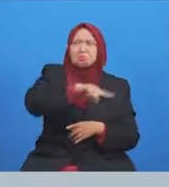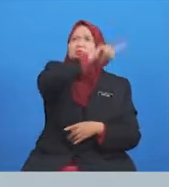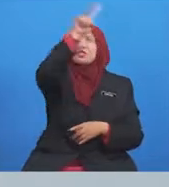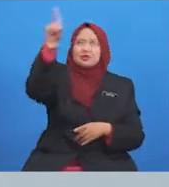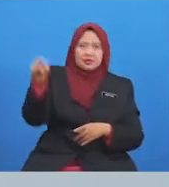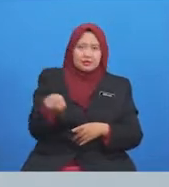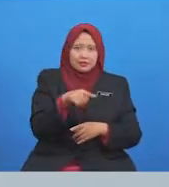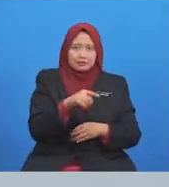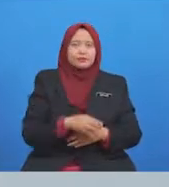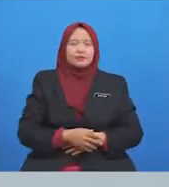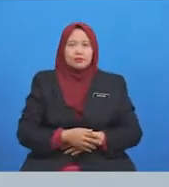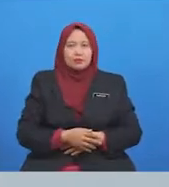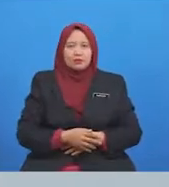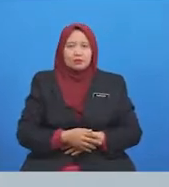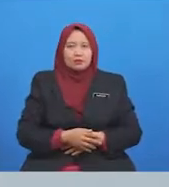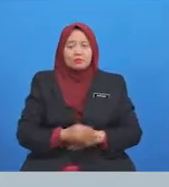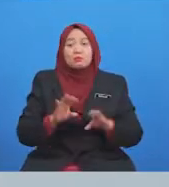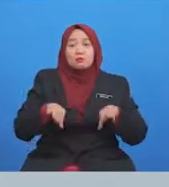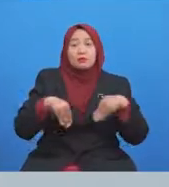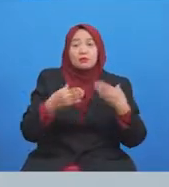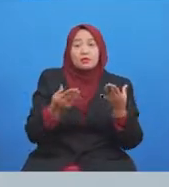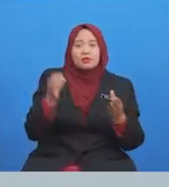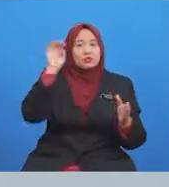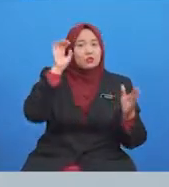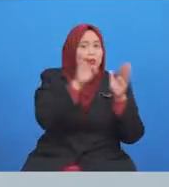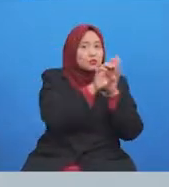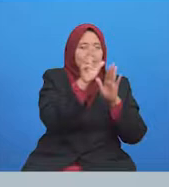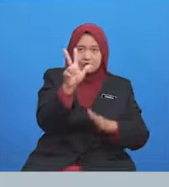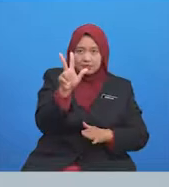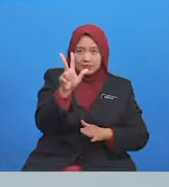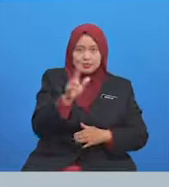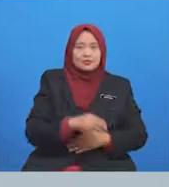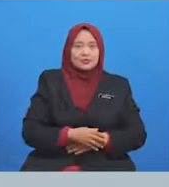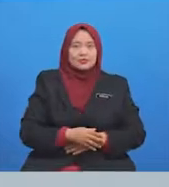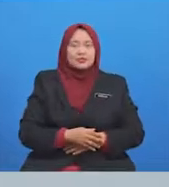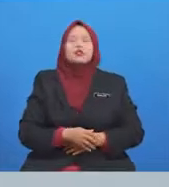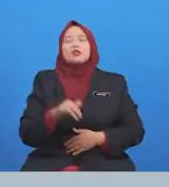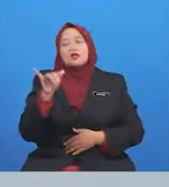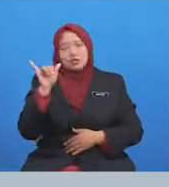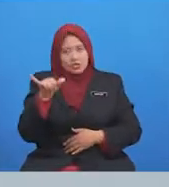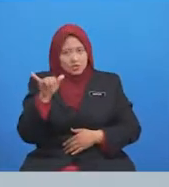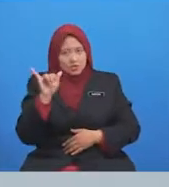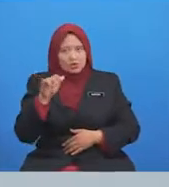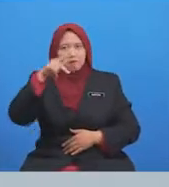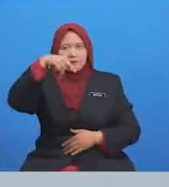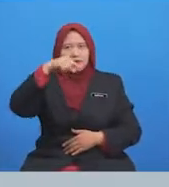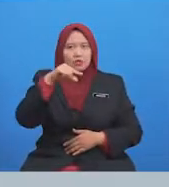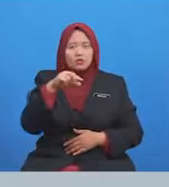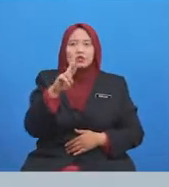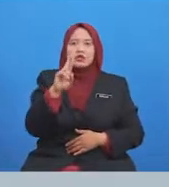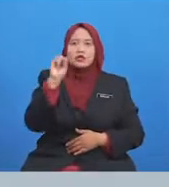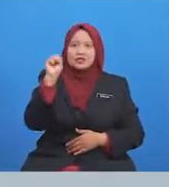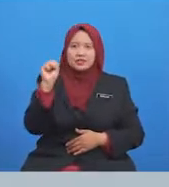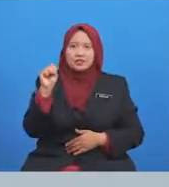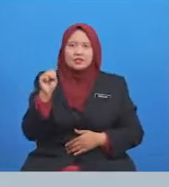ketiga, bagaimanakah jawapan anda? Ya, sisi 4 PQRS merupakan